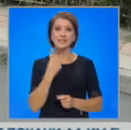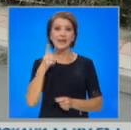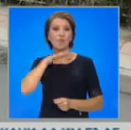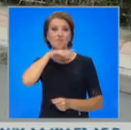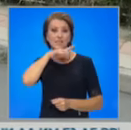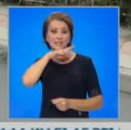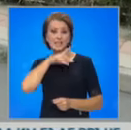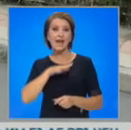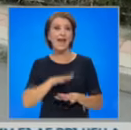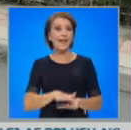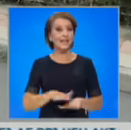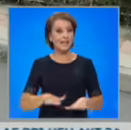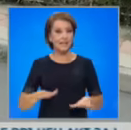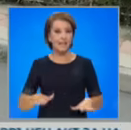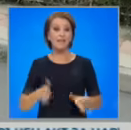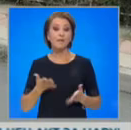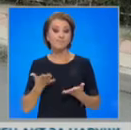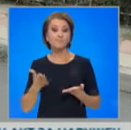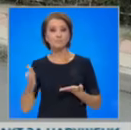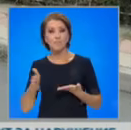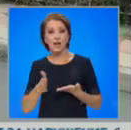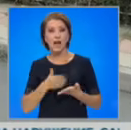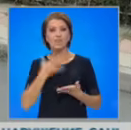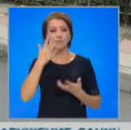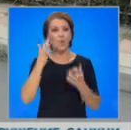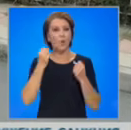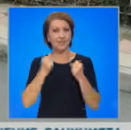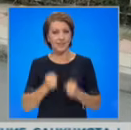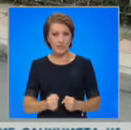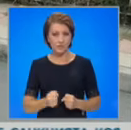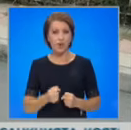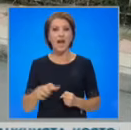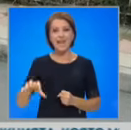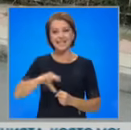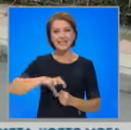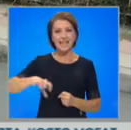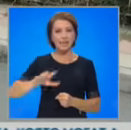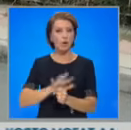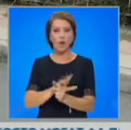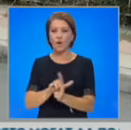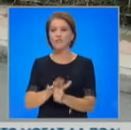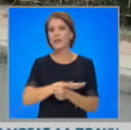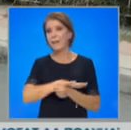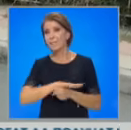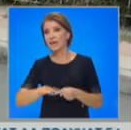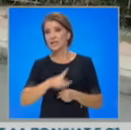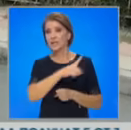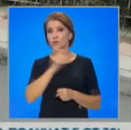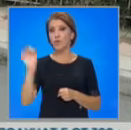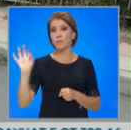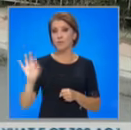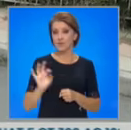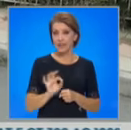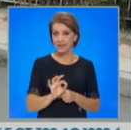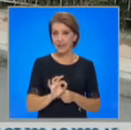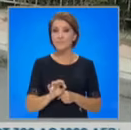от децата прекарват вируса тежко. Единственият детски COVID-сектор в областта вече е пълен на 100%. Всички 5